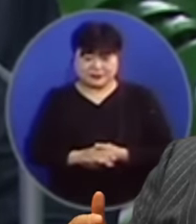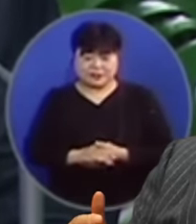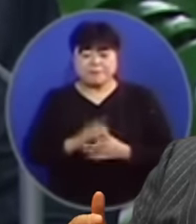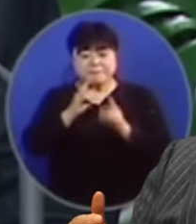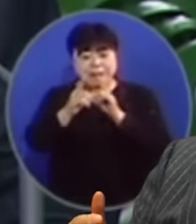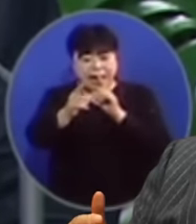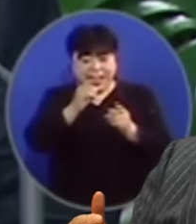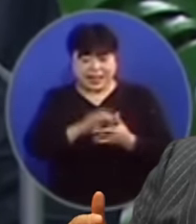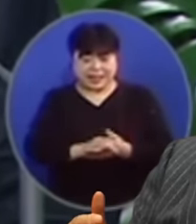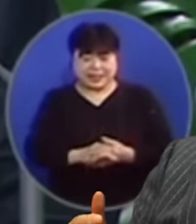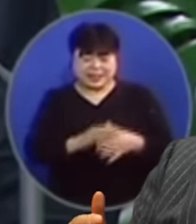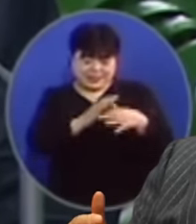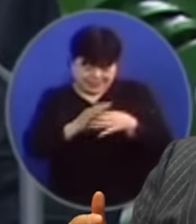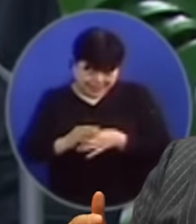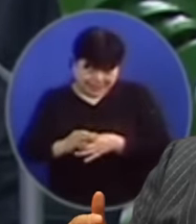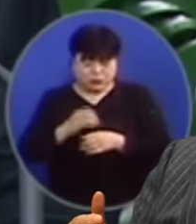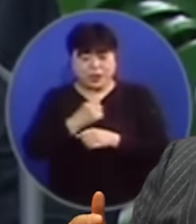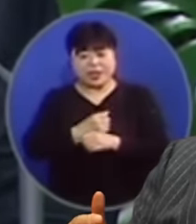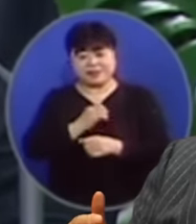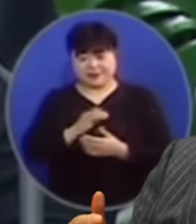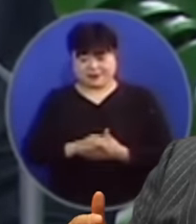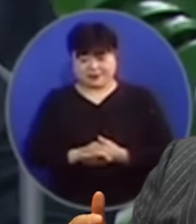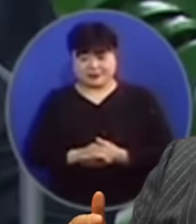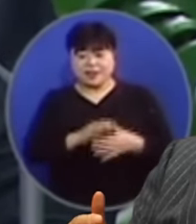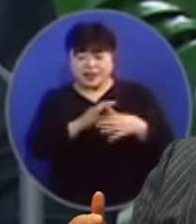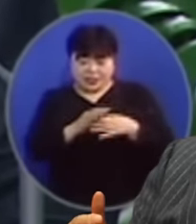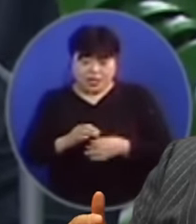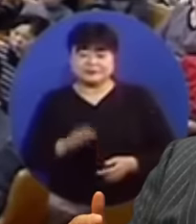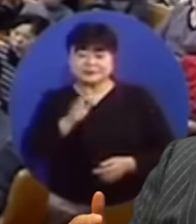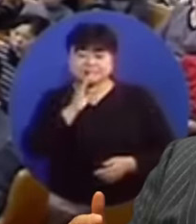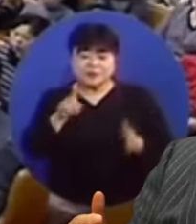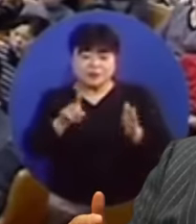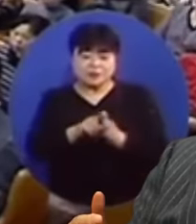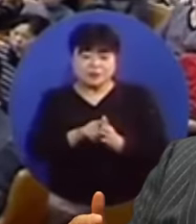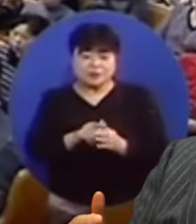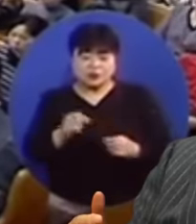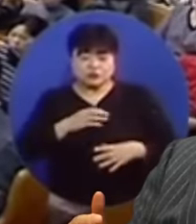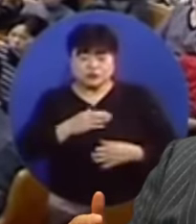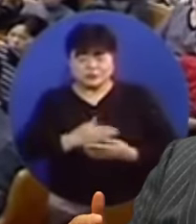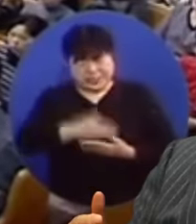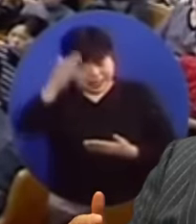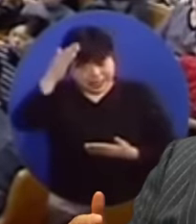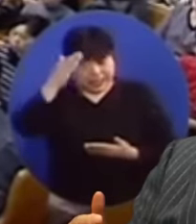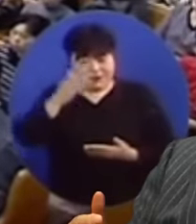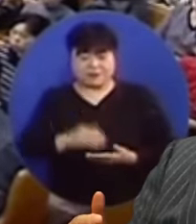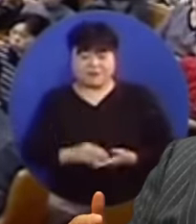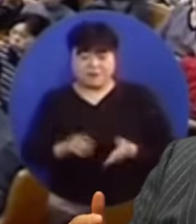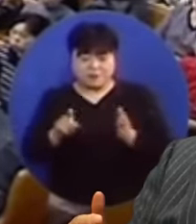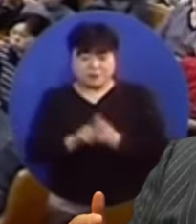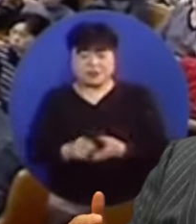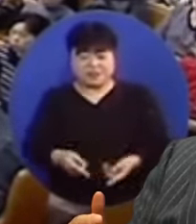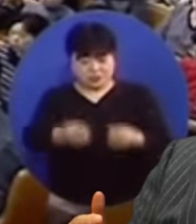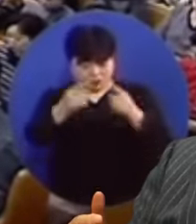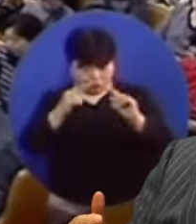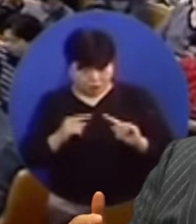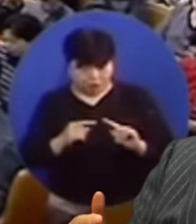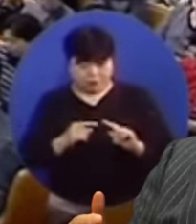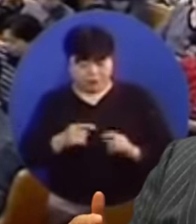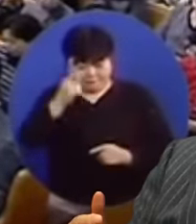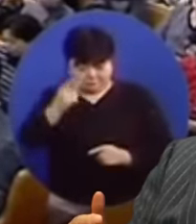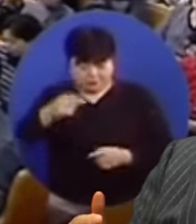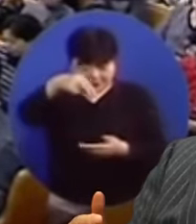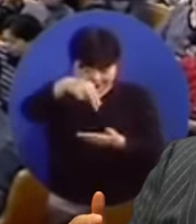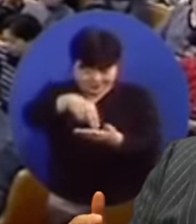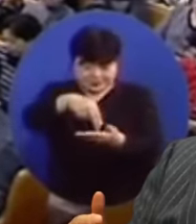말을 계속하는 것입니다. 계속하면 두려움이 산산조각이 나서 흩어져 버리고 말고 믿음이 마음속에 굳세게